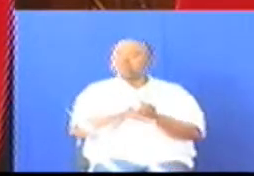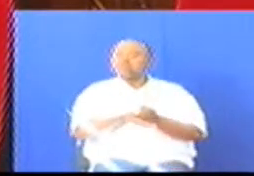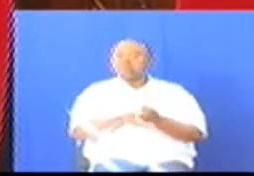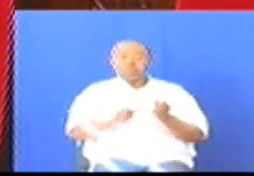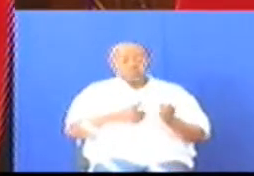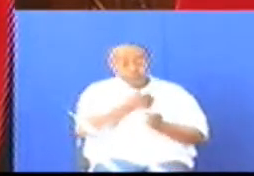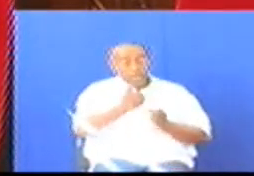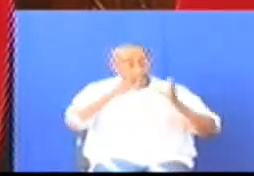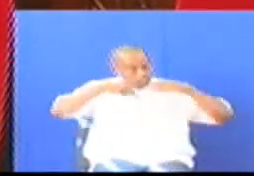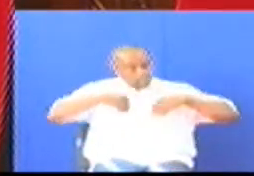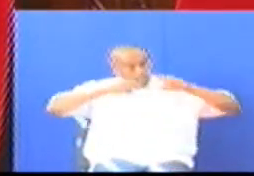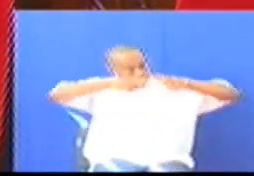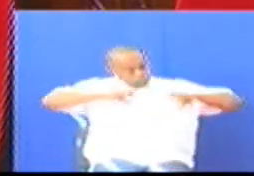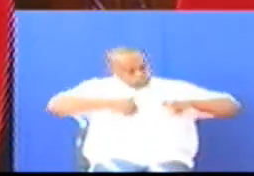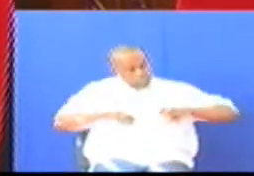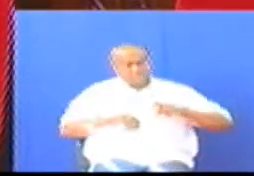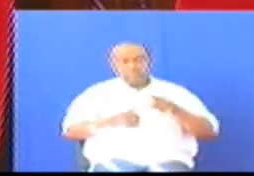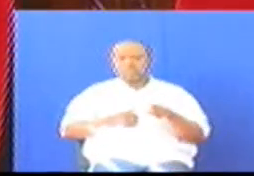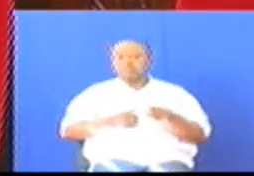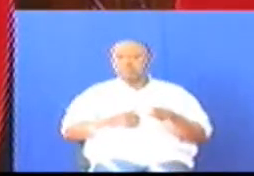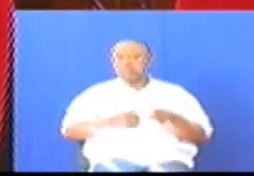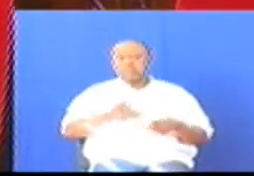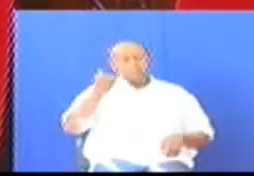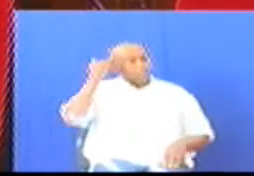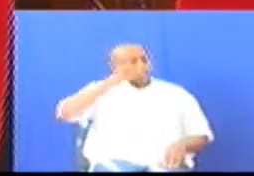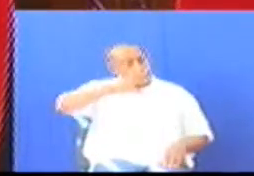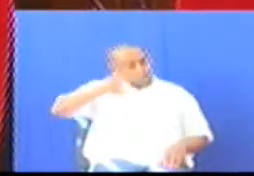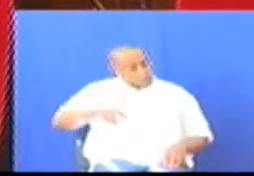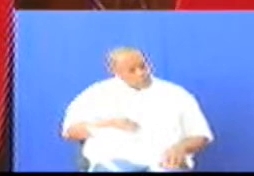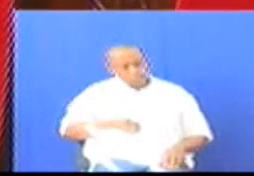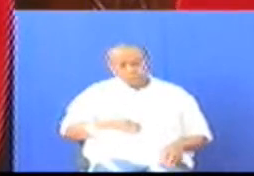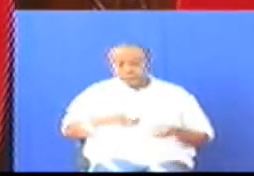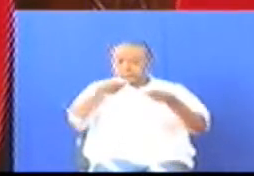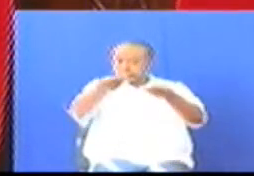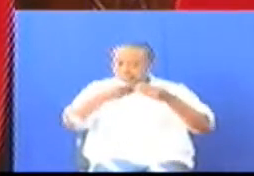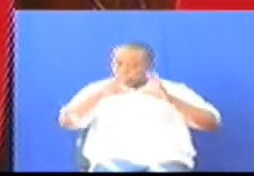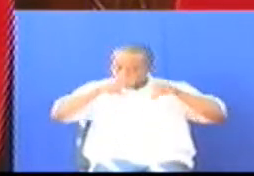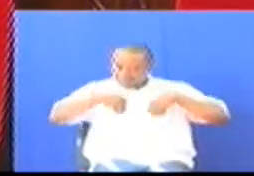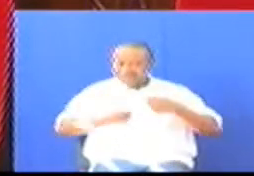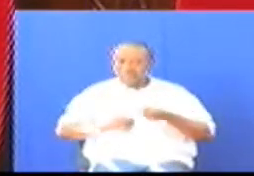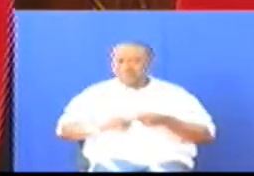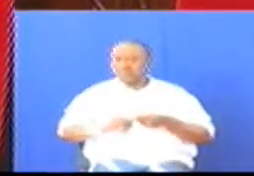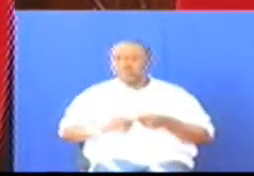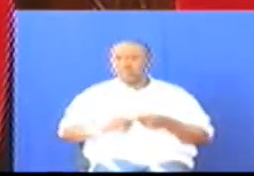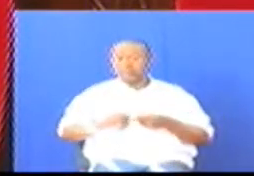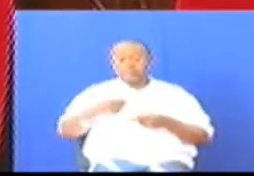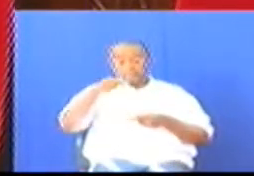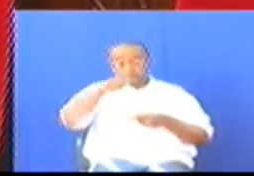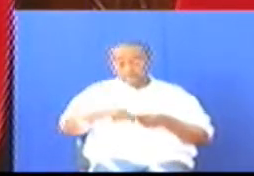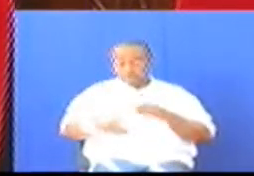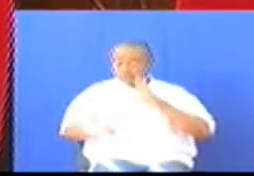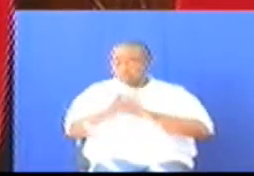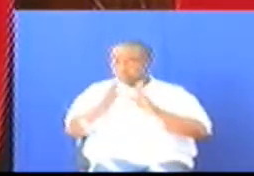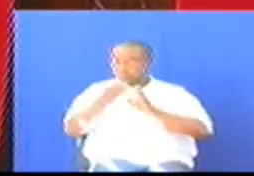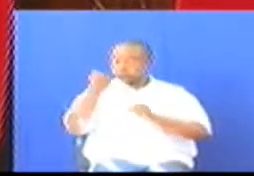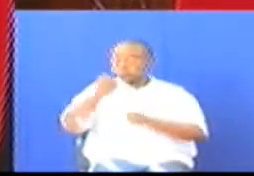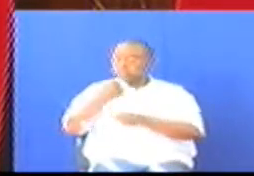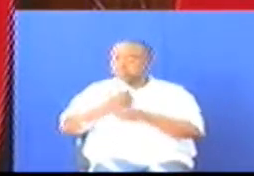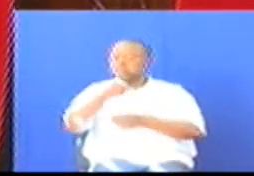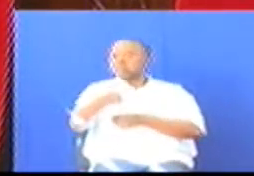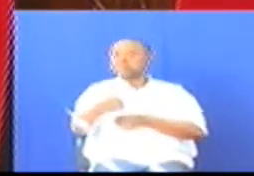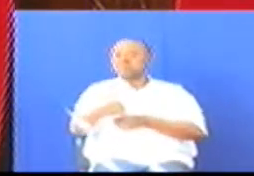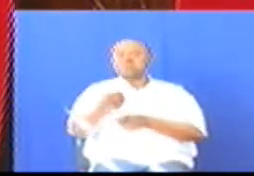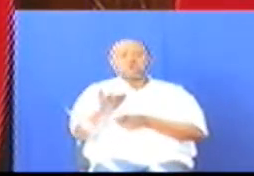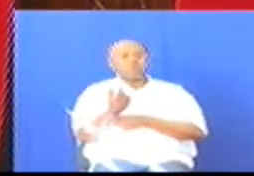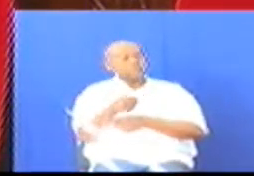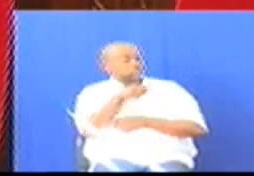kukaguliwa na opinion zote alizopewa na CAG amezikubali na leo tunazifanyia kazi, kwa